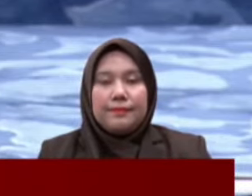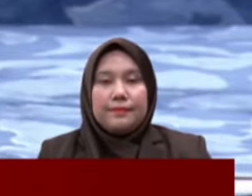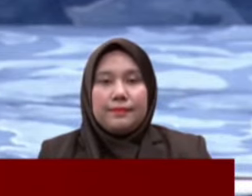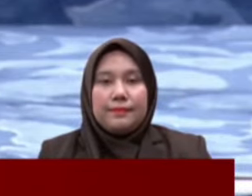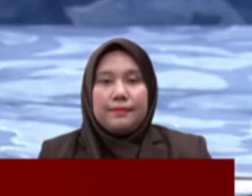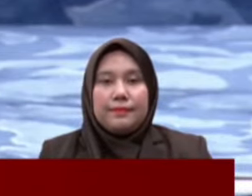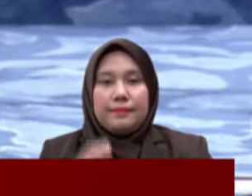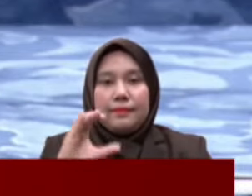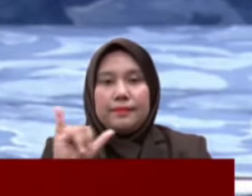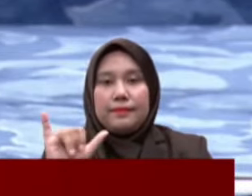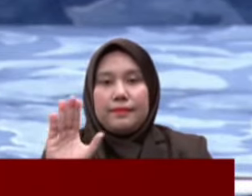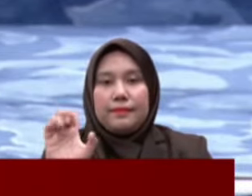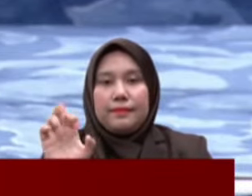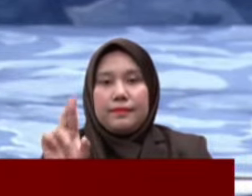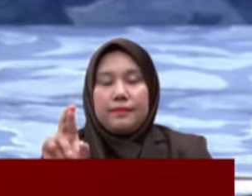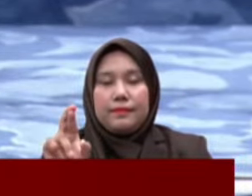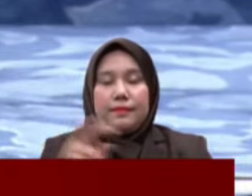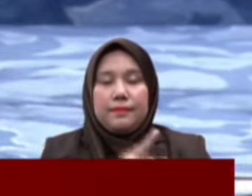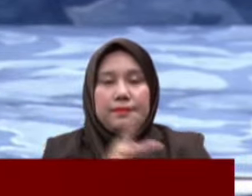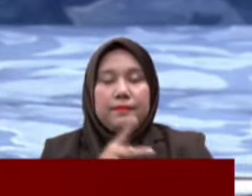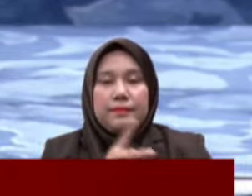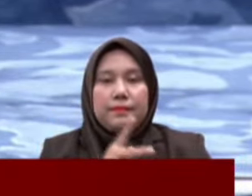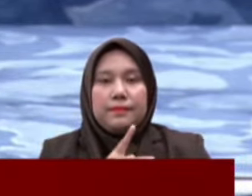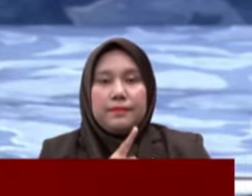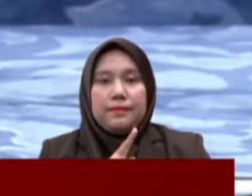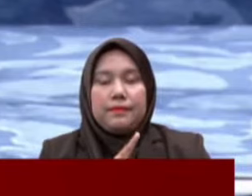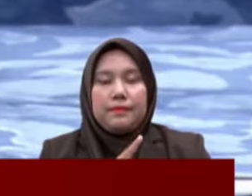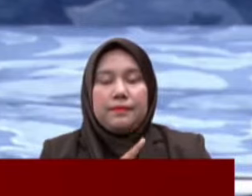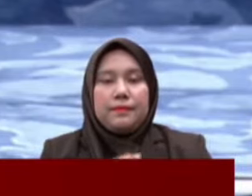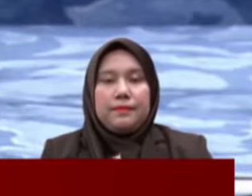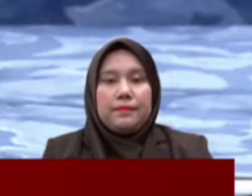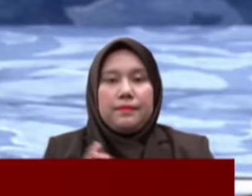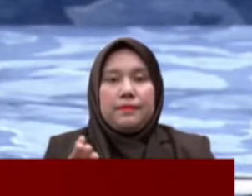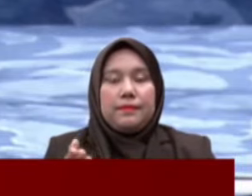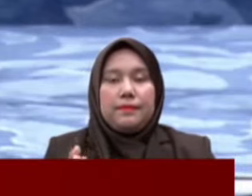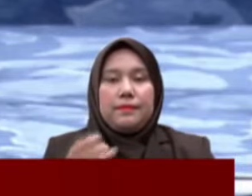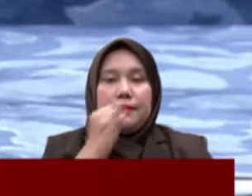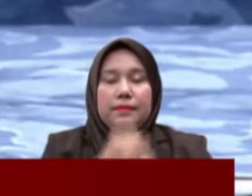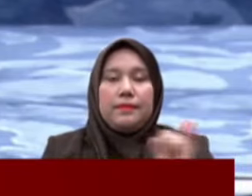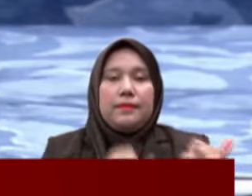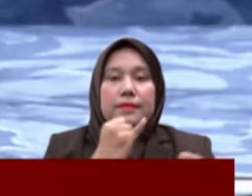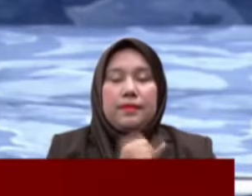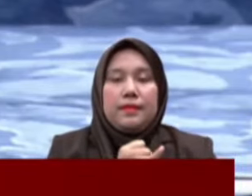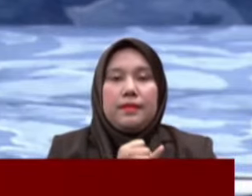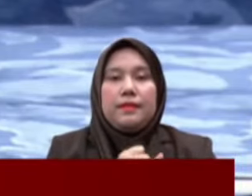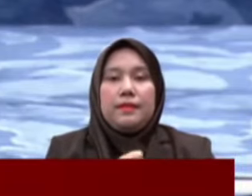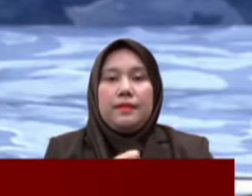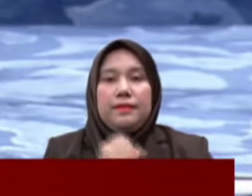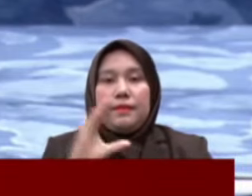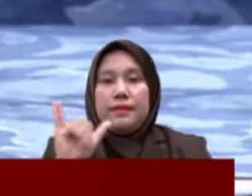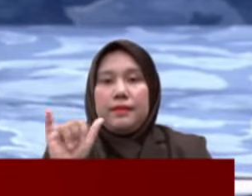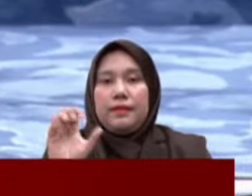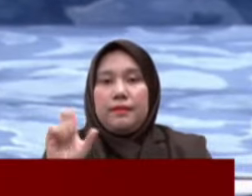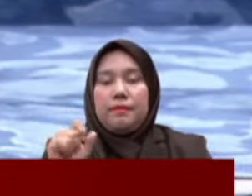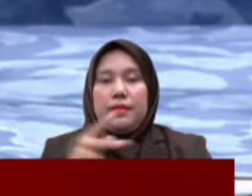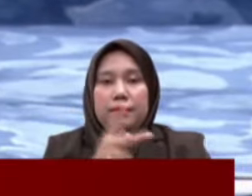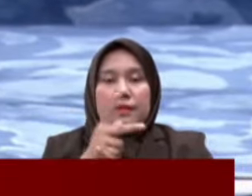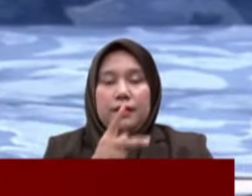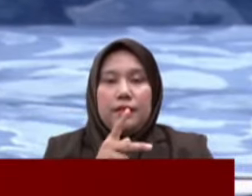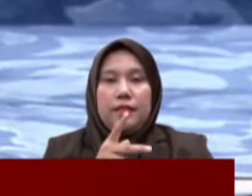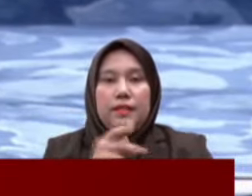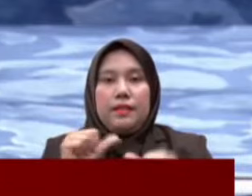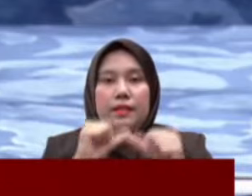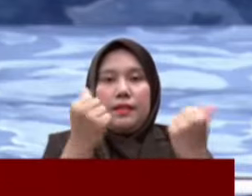cyber security melalui National Cyber Security Agency yang akan